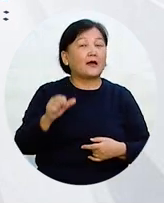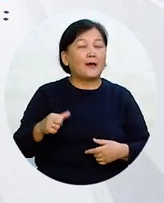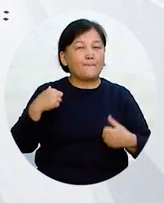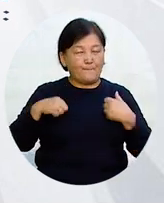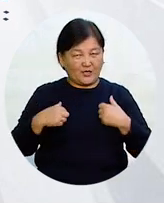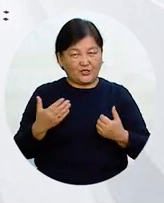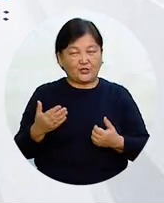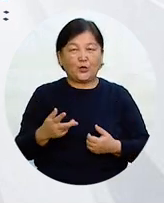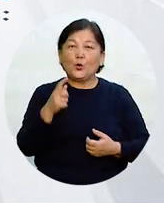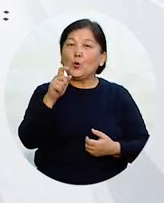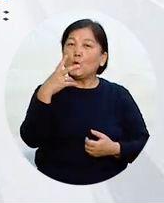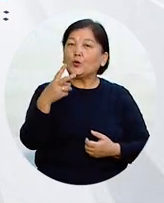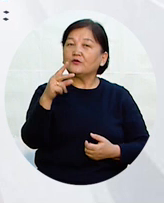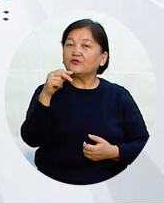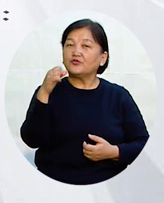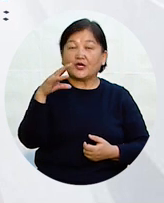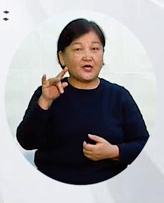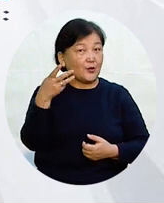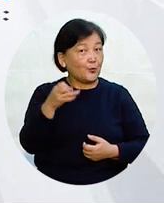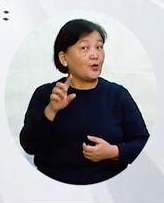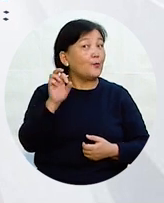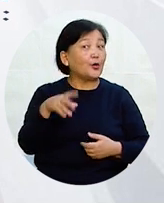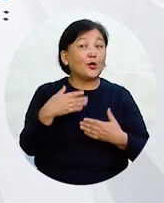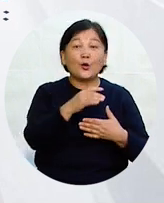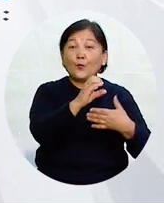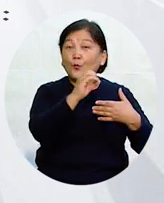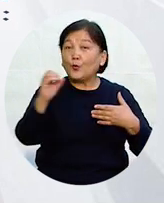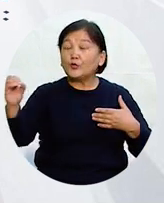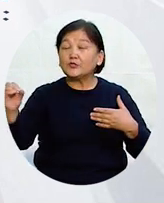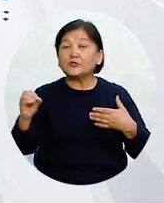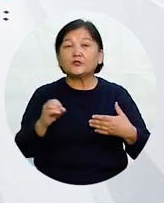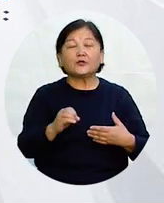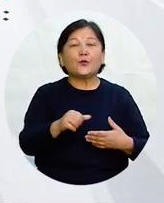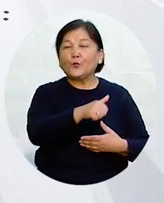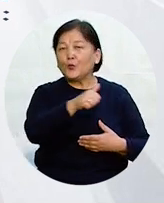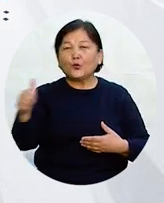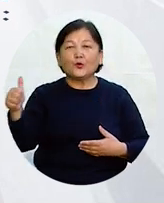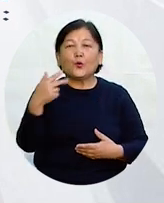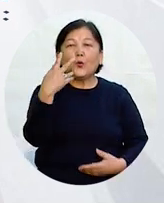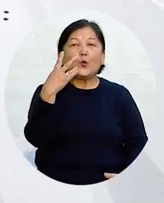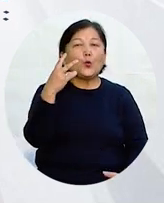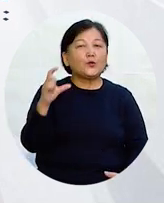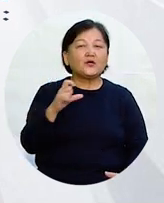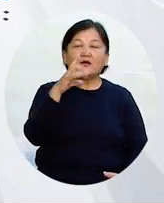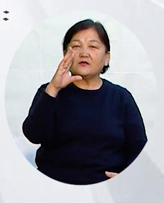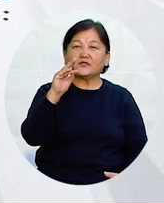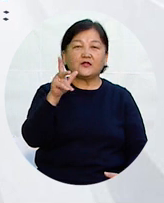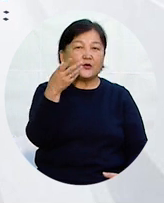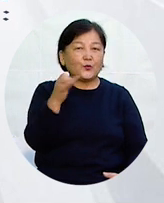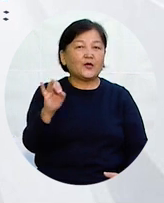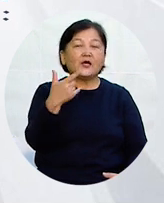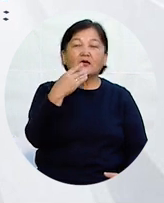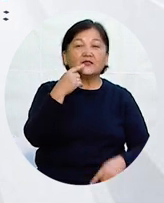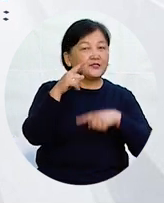багш хүн чанаргүй бол бус нь ямар ч үн цэнгүй гэж хэллээ. За ихийн